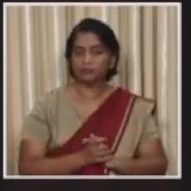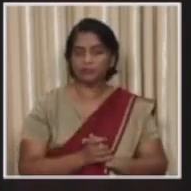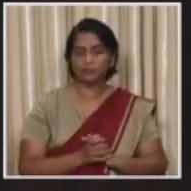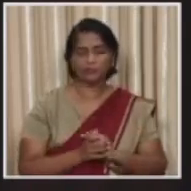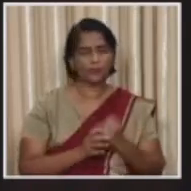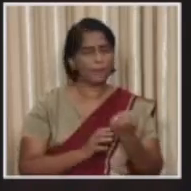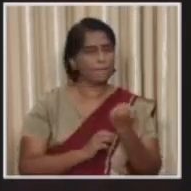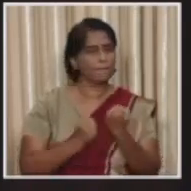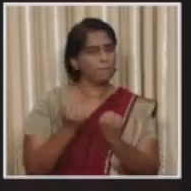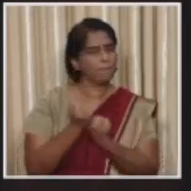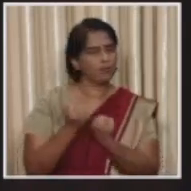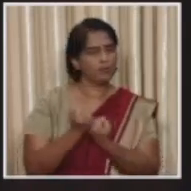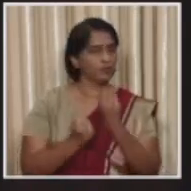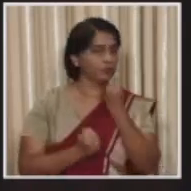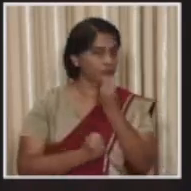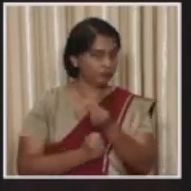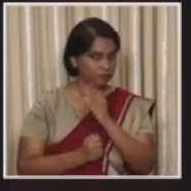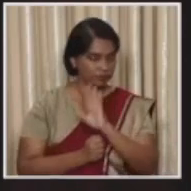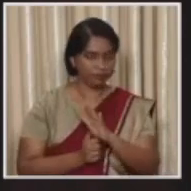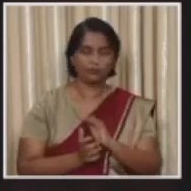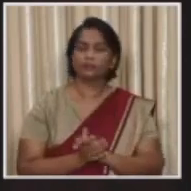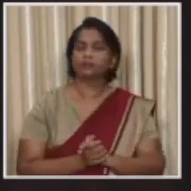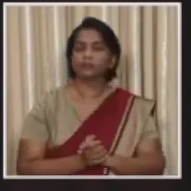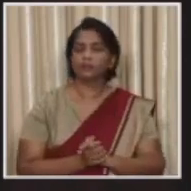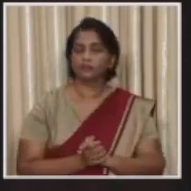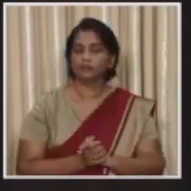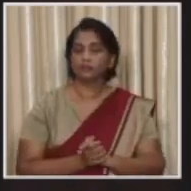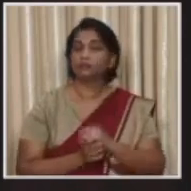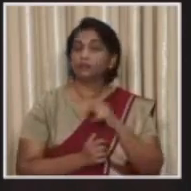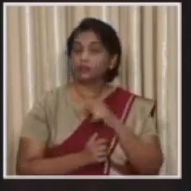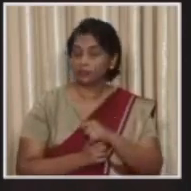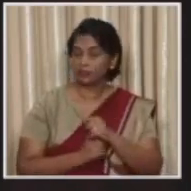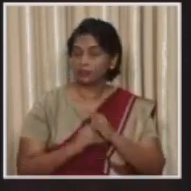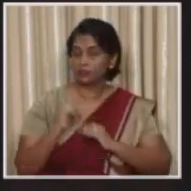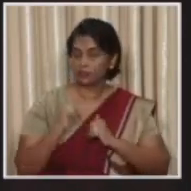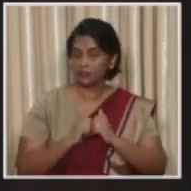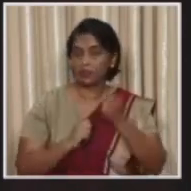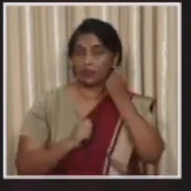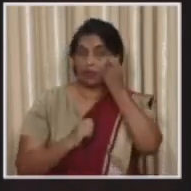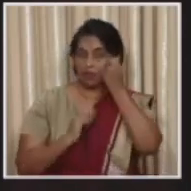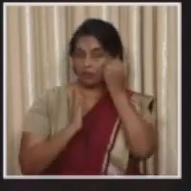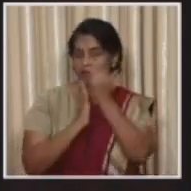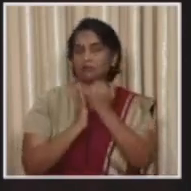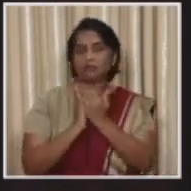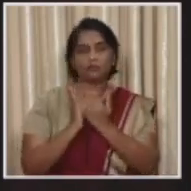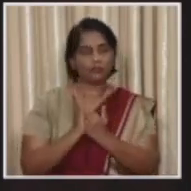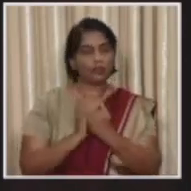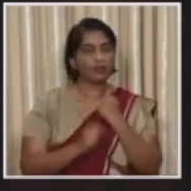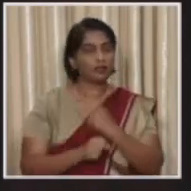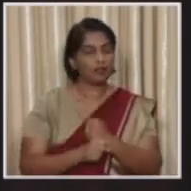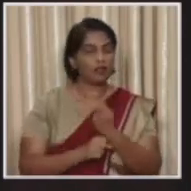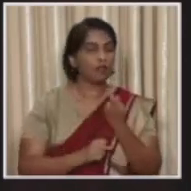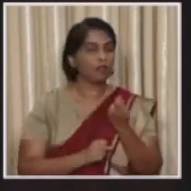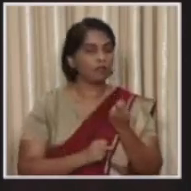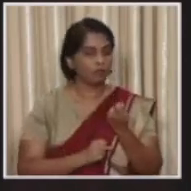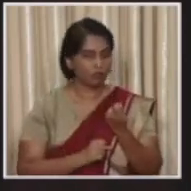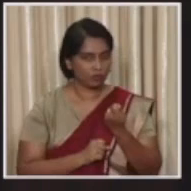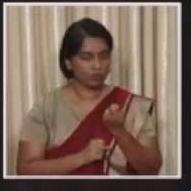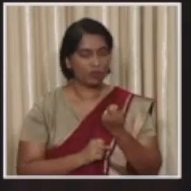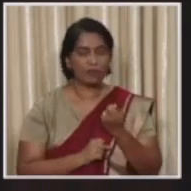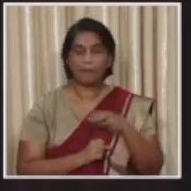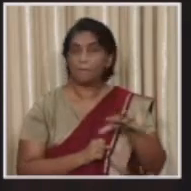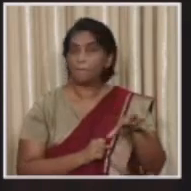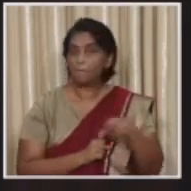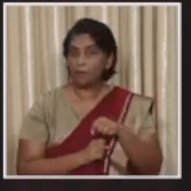සානුබලයක් සැපේන ආකාරයට ඒ කෙරෙන යෝජනා පිළිබඳව රාජ්‍ය මූල්‍ය